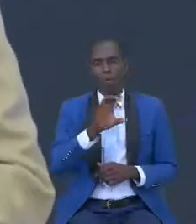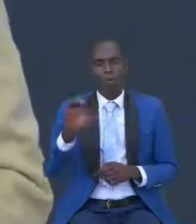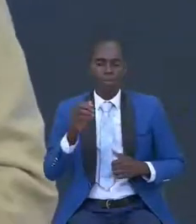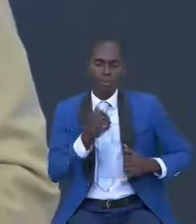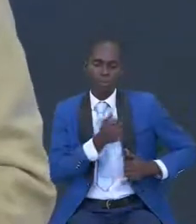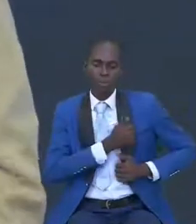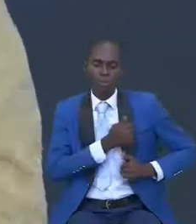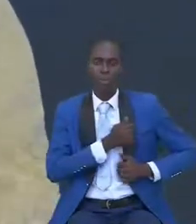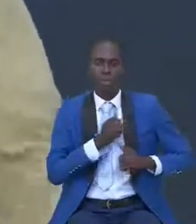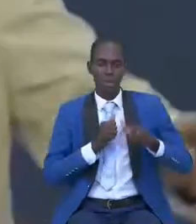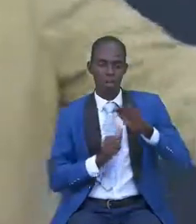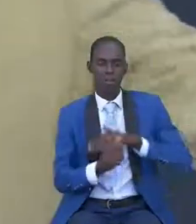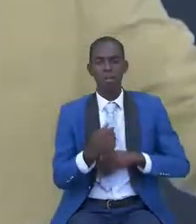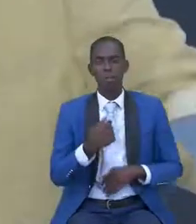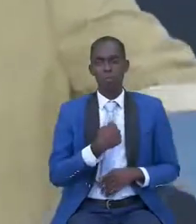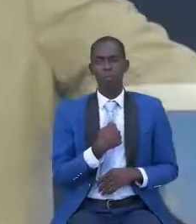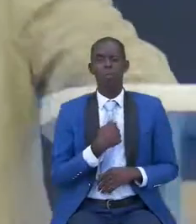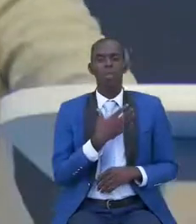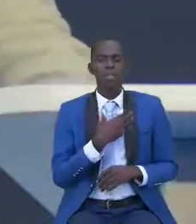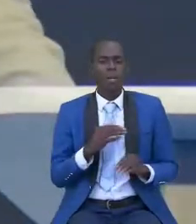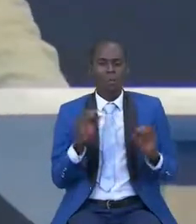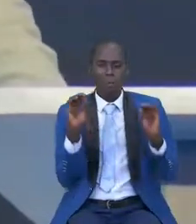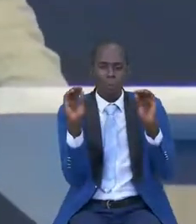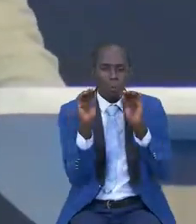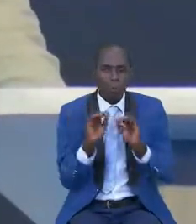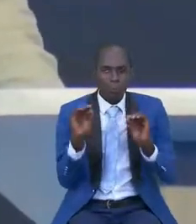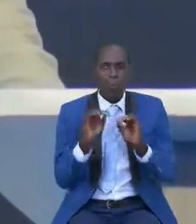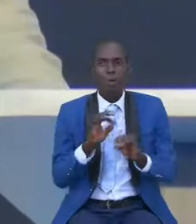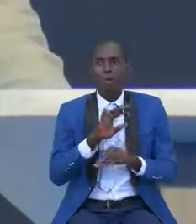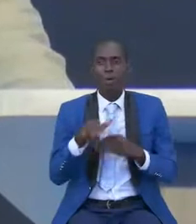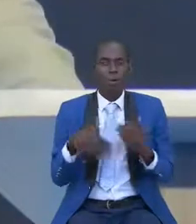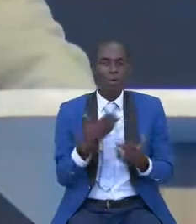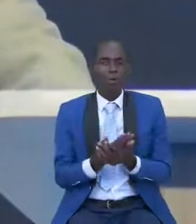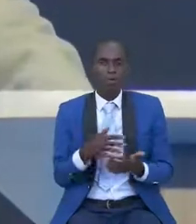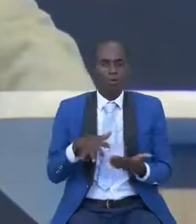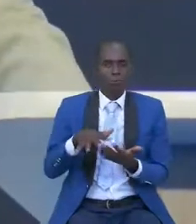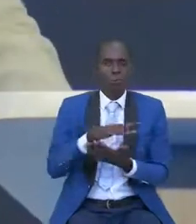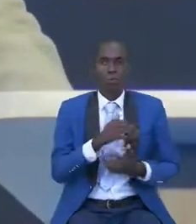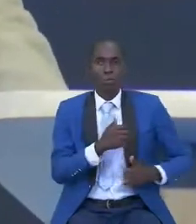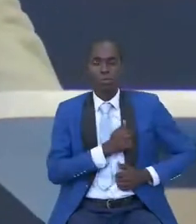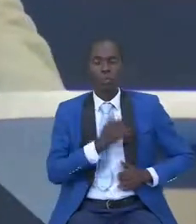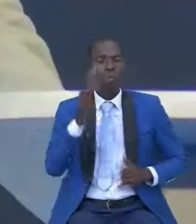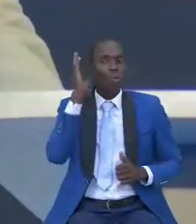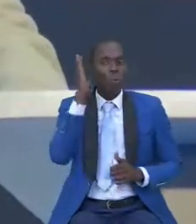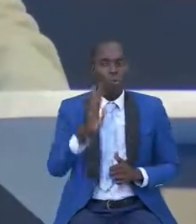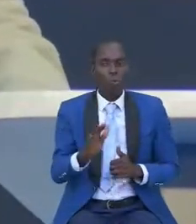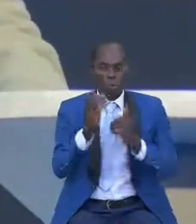j'ai 100 soldats sous mes ordres. Et aucun de ces